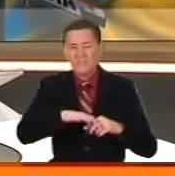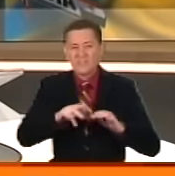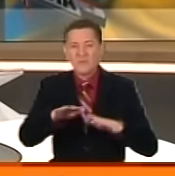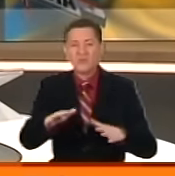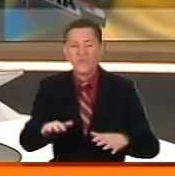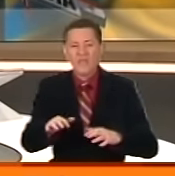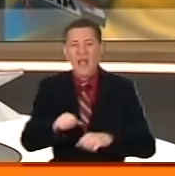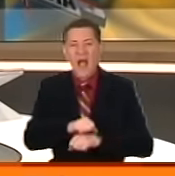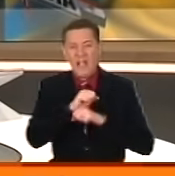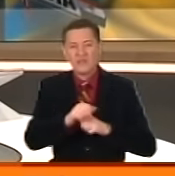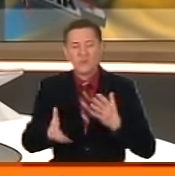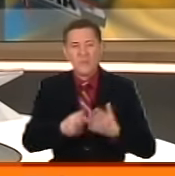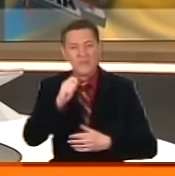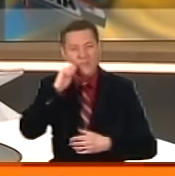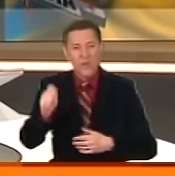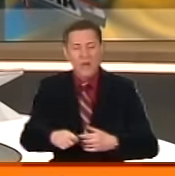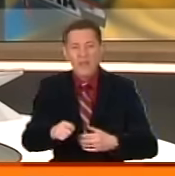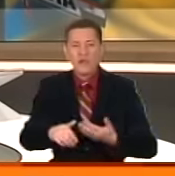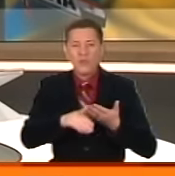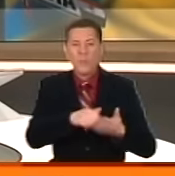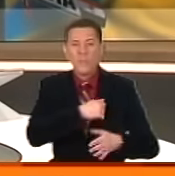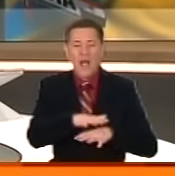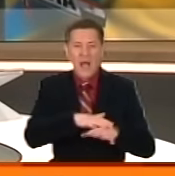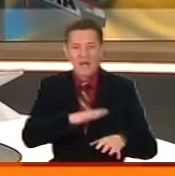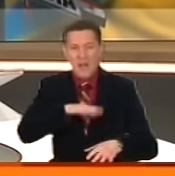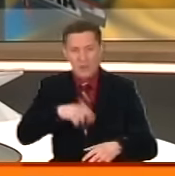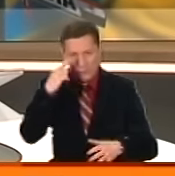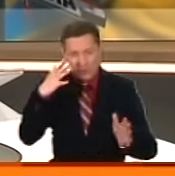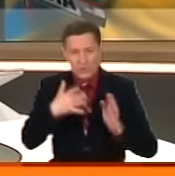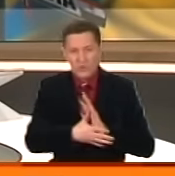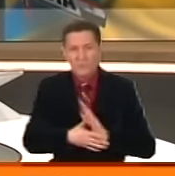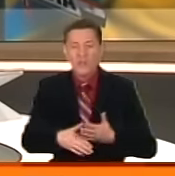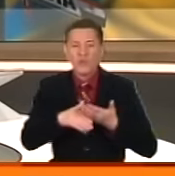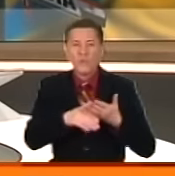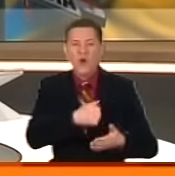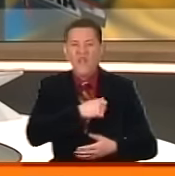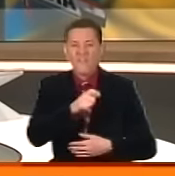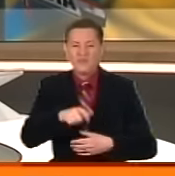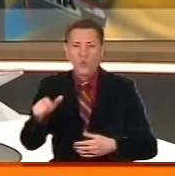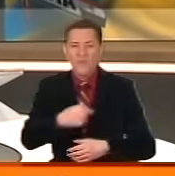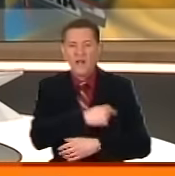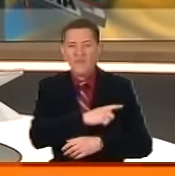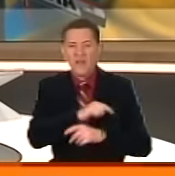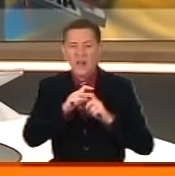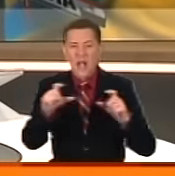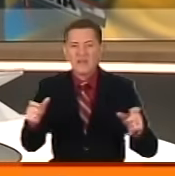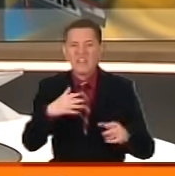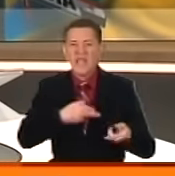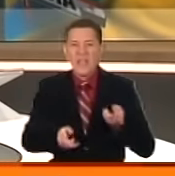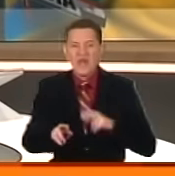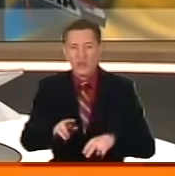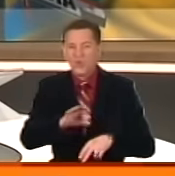України, допомагали армії, а вже потім зрозуміли, допоки усі доброчинці допомагають військовим, у лікарнях досі гинуть хворі